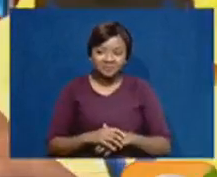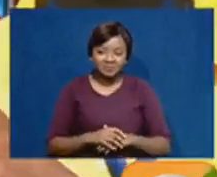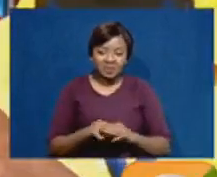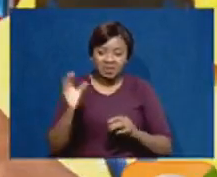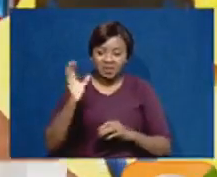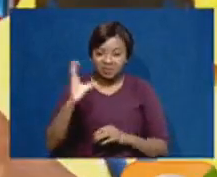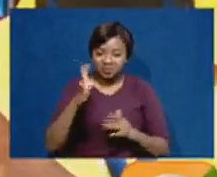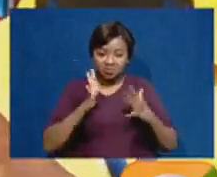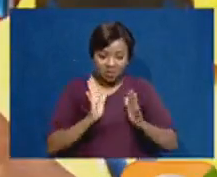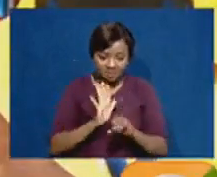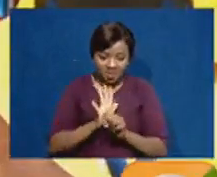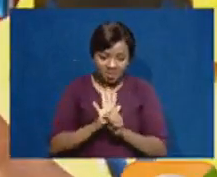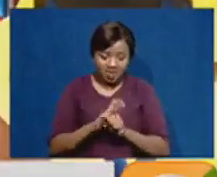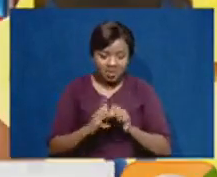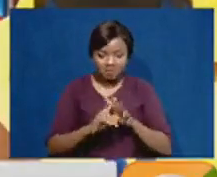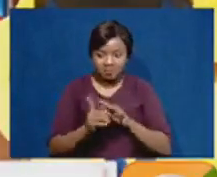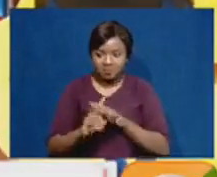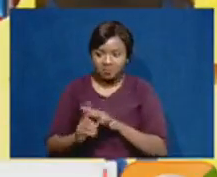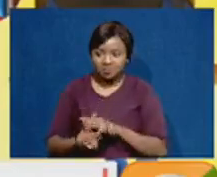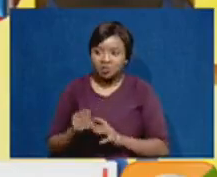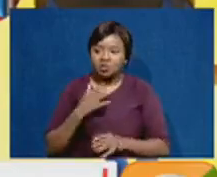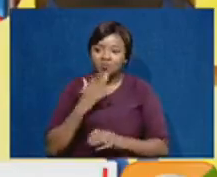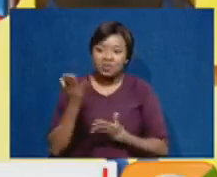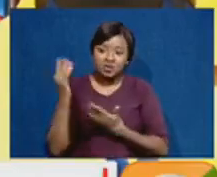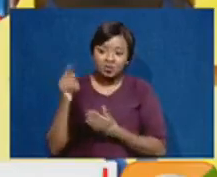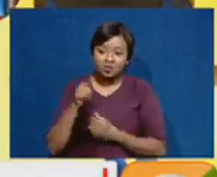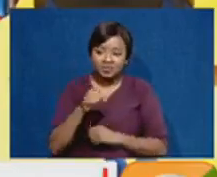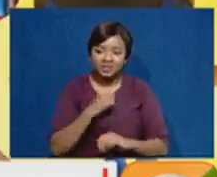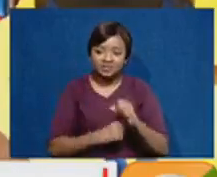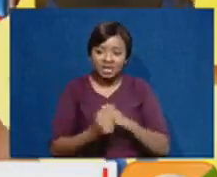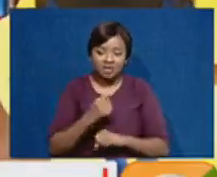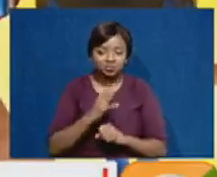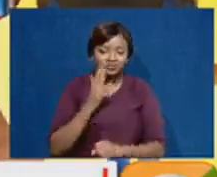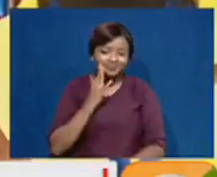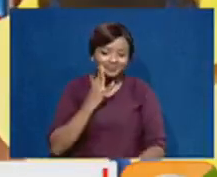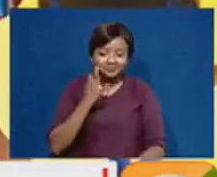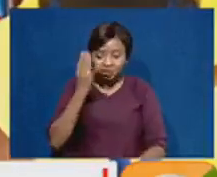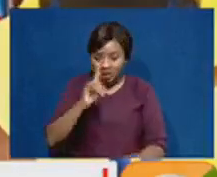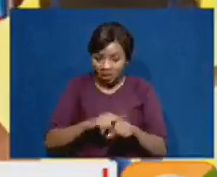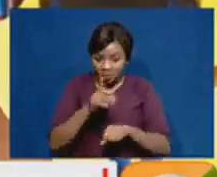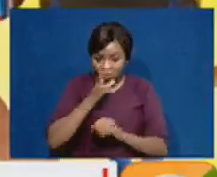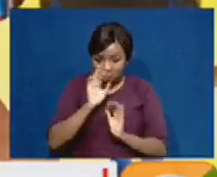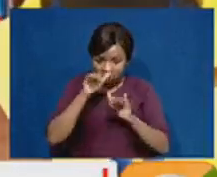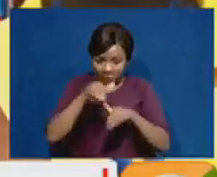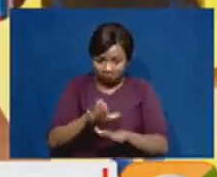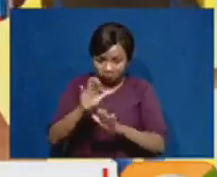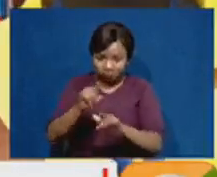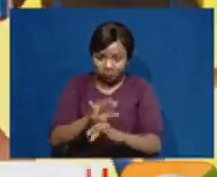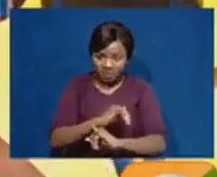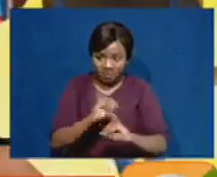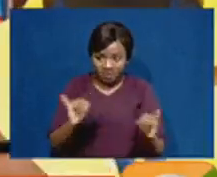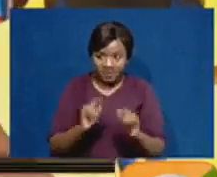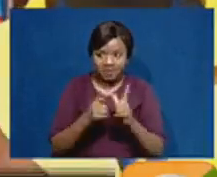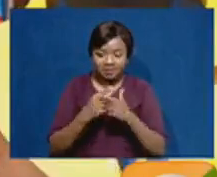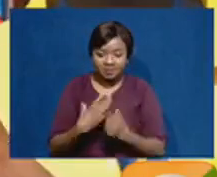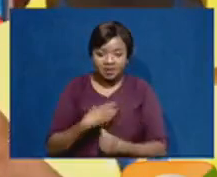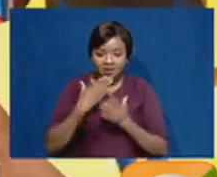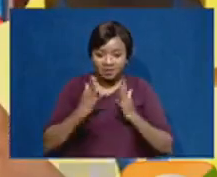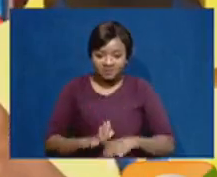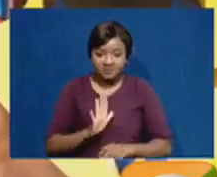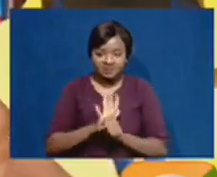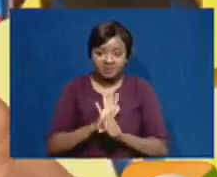Na tungependa hii iwe shughuli ya kila wakati, kwa maana wakati beach zetu ni safi tunaweza pokea wageni wengi, na